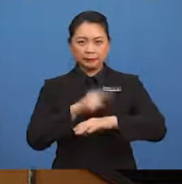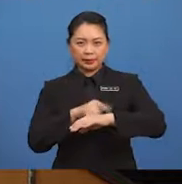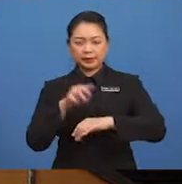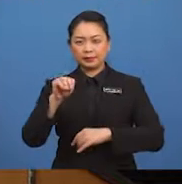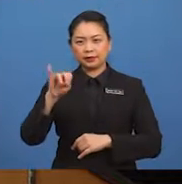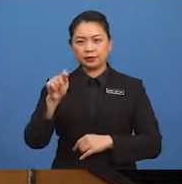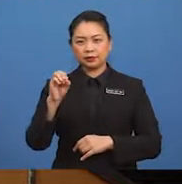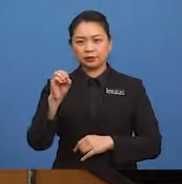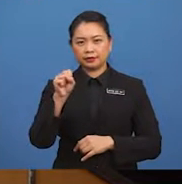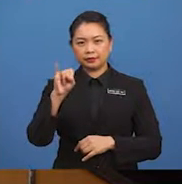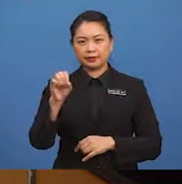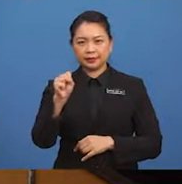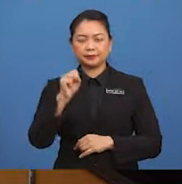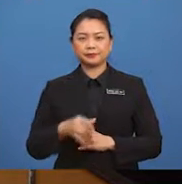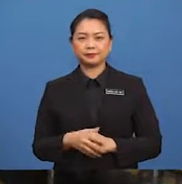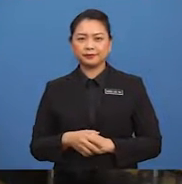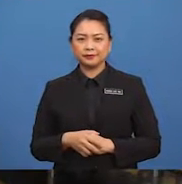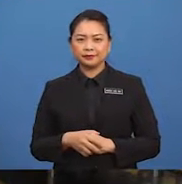mitosis.